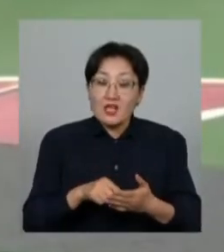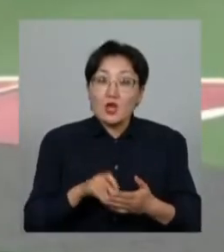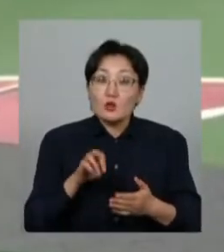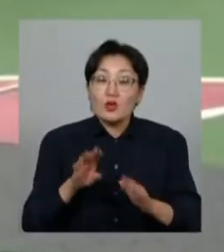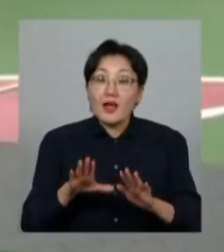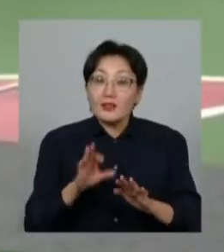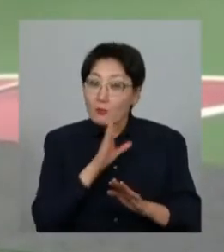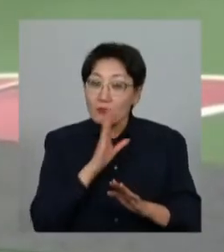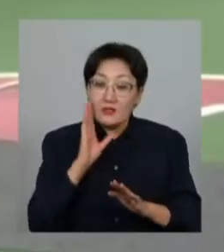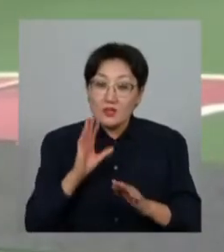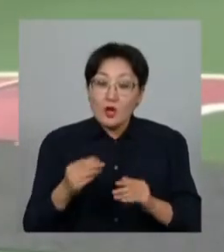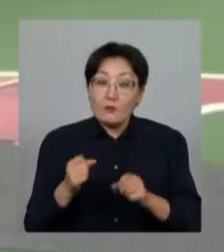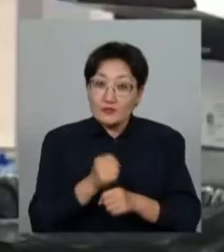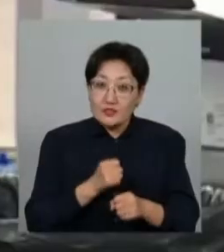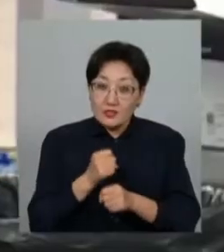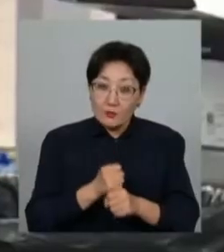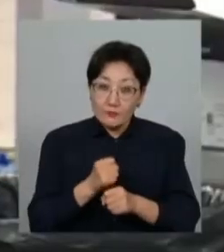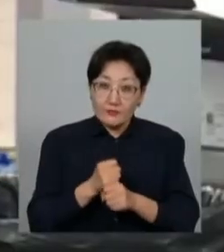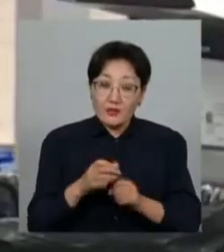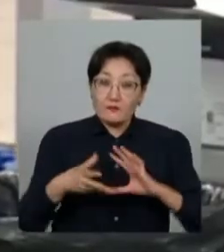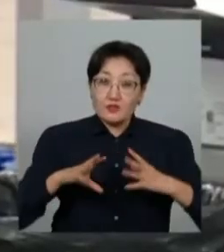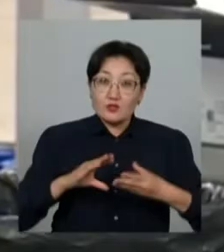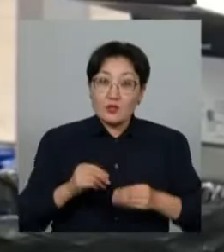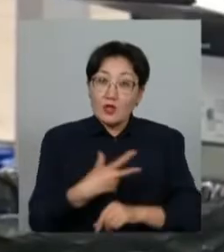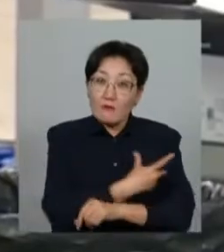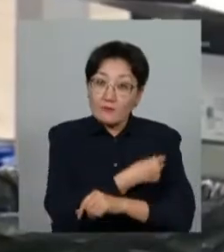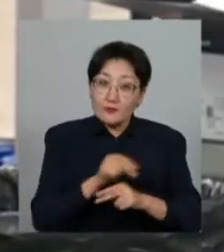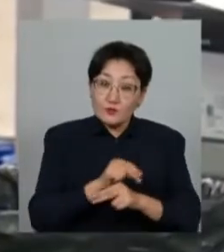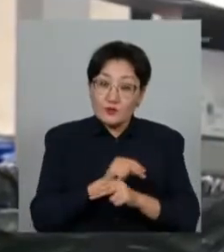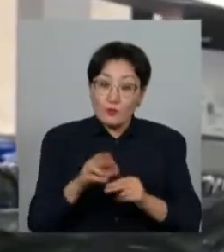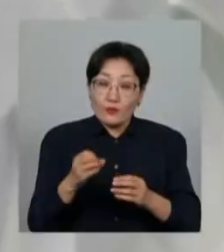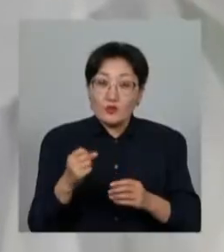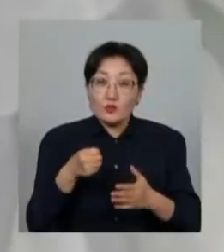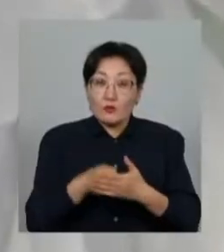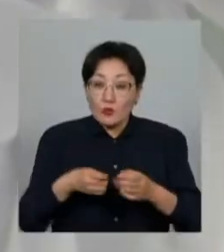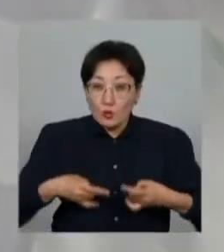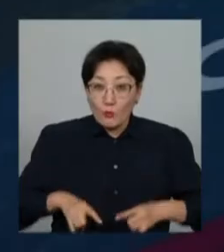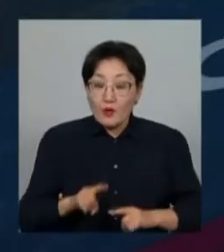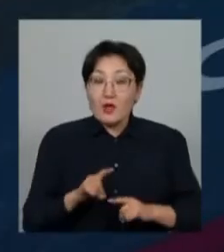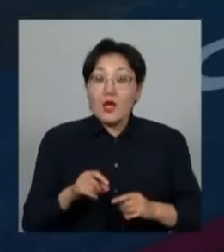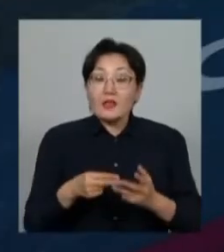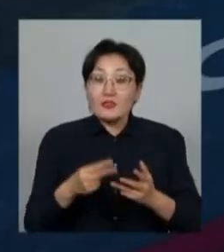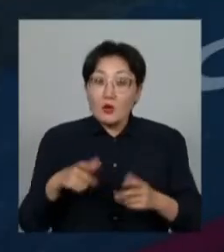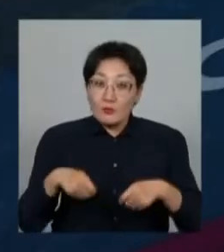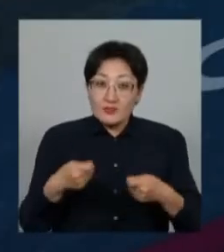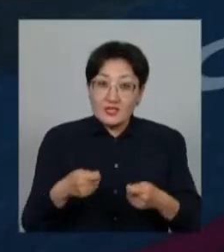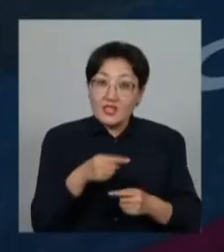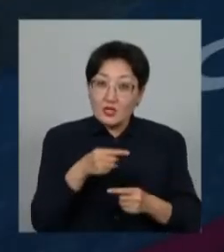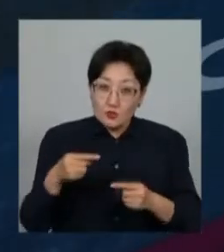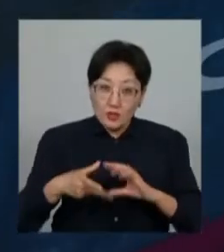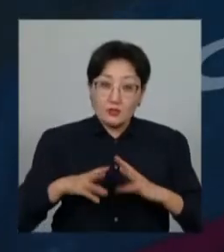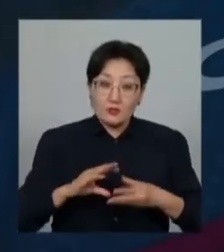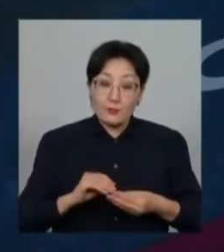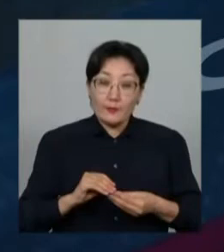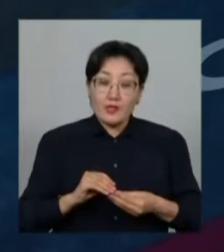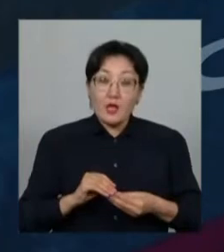матери. Антитела выработались исключительно в результате вакцинации, поскольку еще до родов анализы матери дали отрицательный